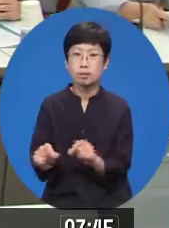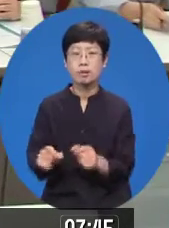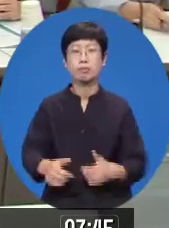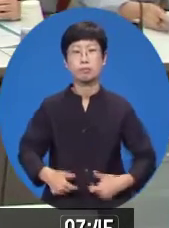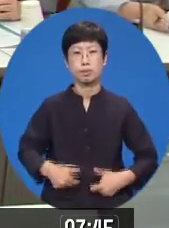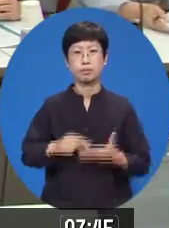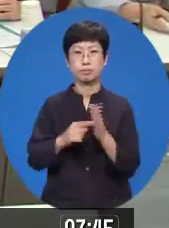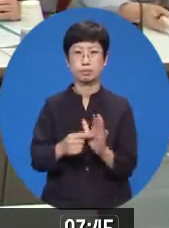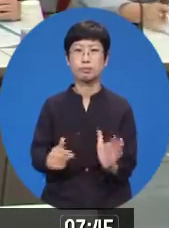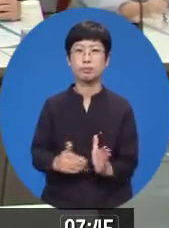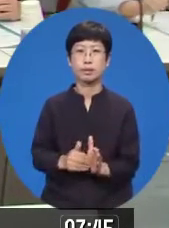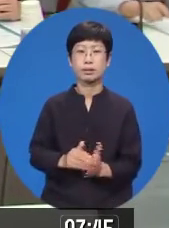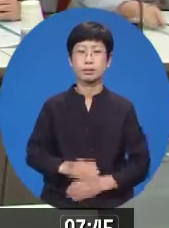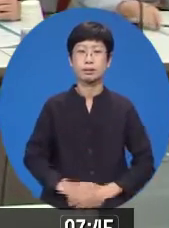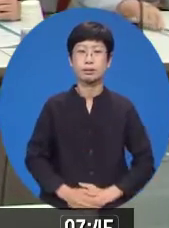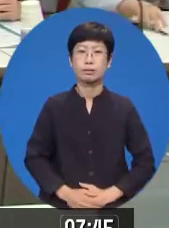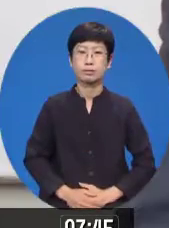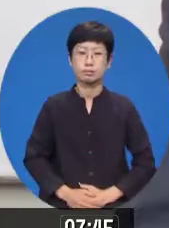불가피하다고 밝혔습니다.